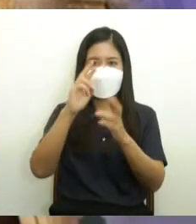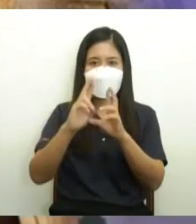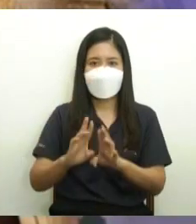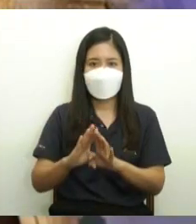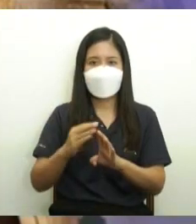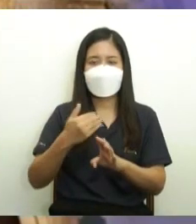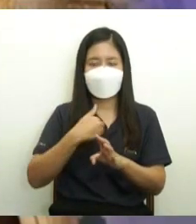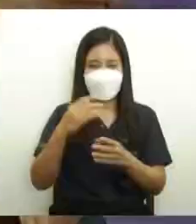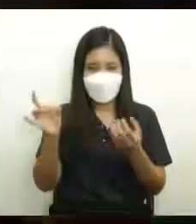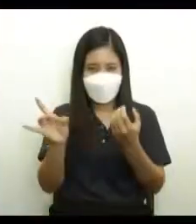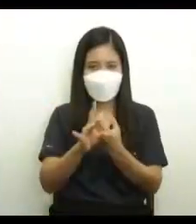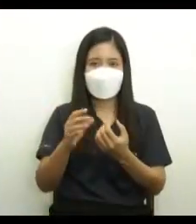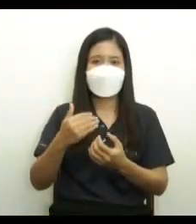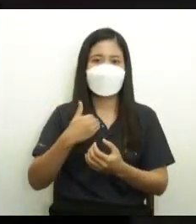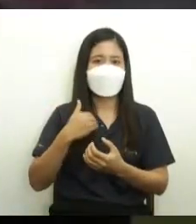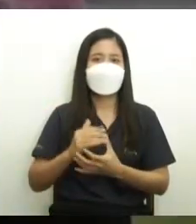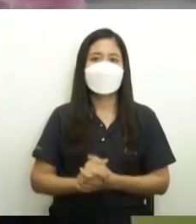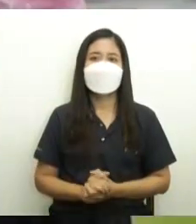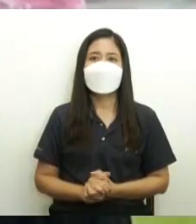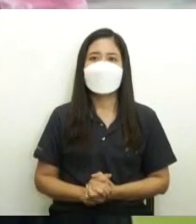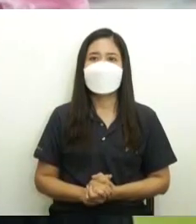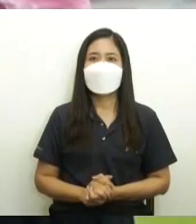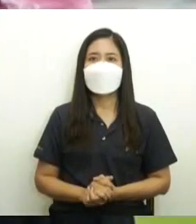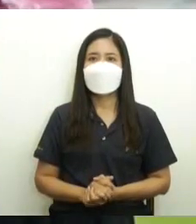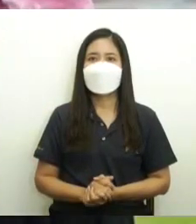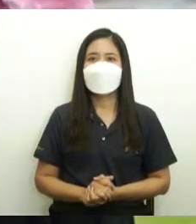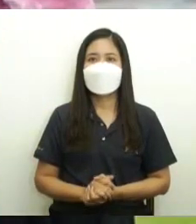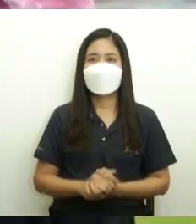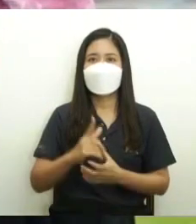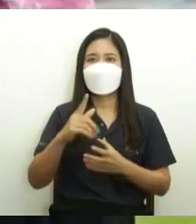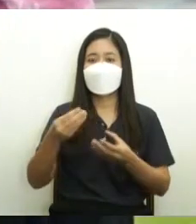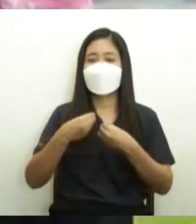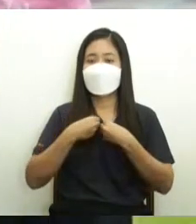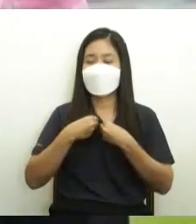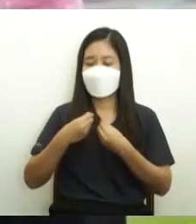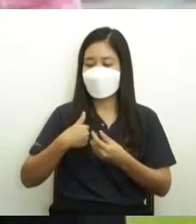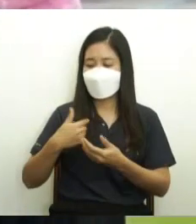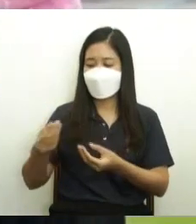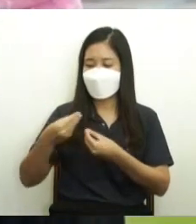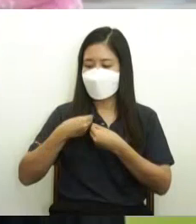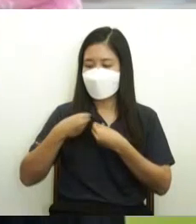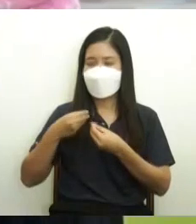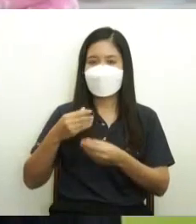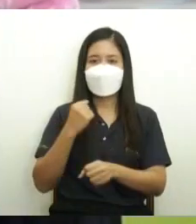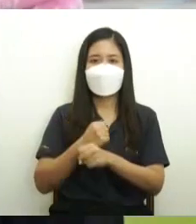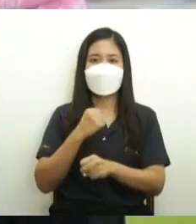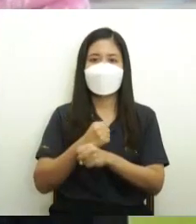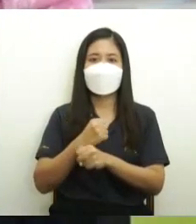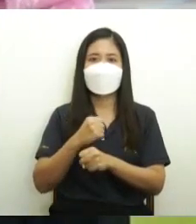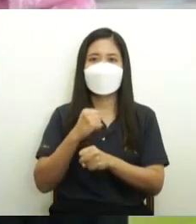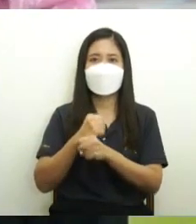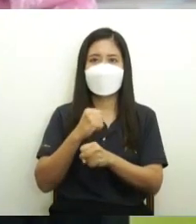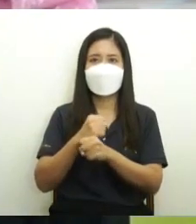างมีคุณภาพ ตามที่ได้รับมอบหมายจากผู้อำนวยการสำนักงานเขตพื้นที่การศึกษาประถมศึกษาชุมพรเขต2ให้ด